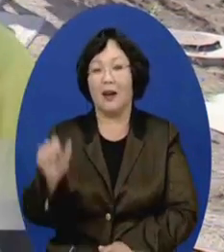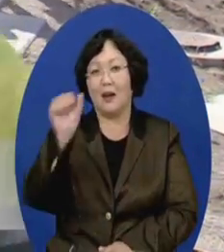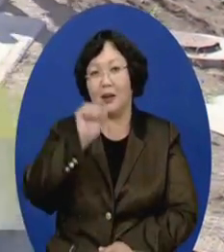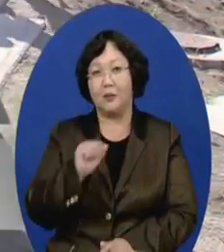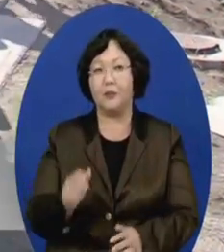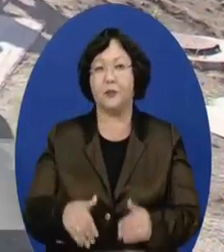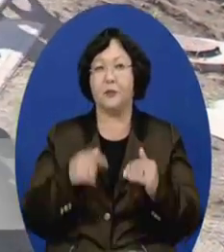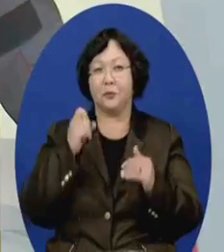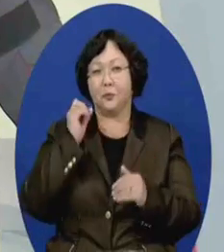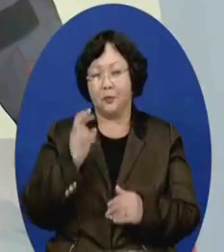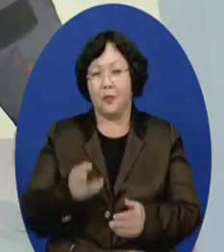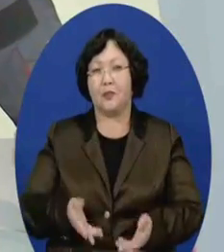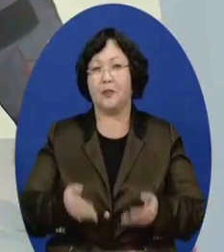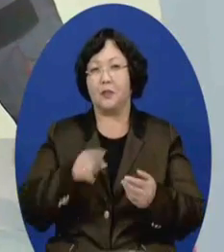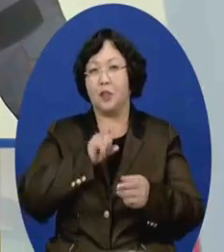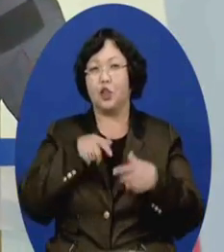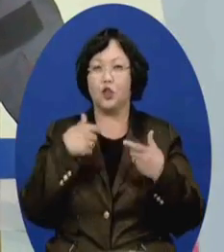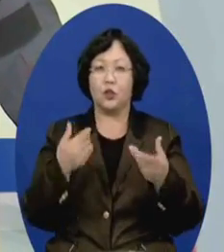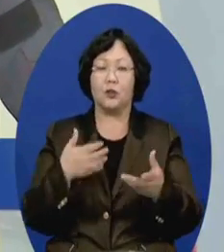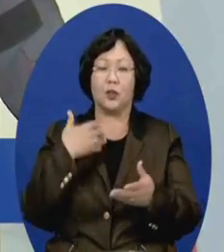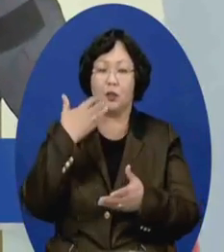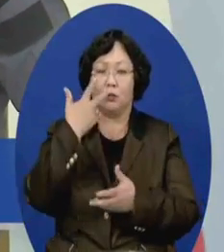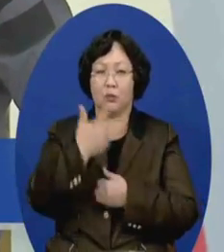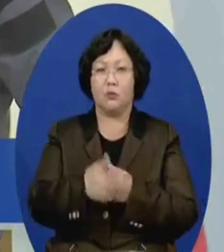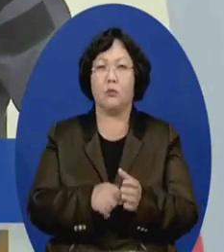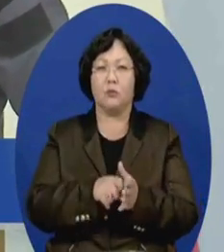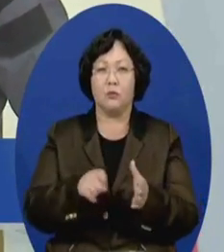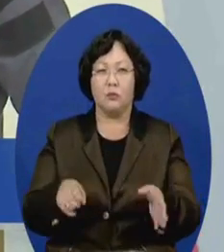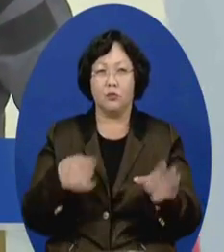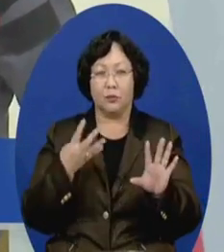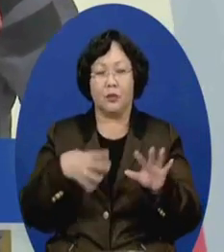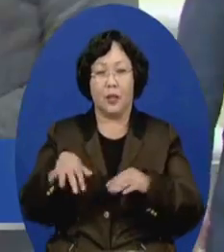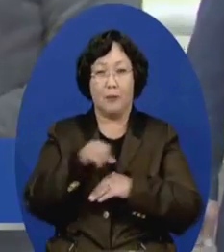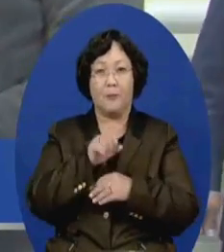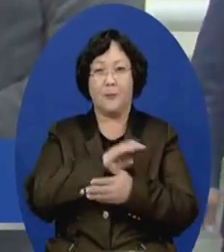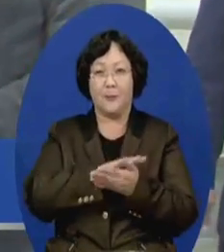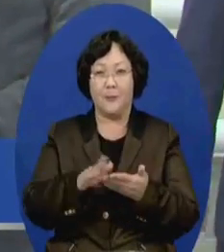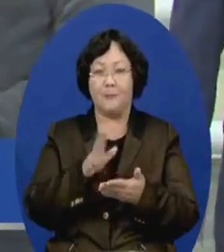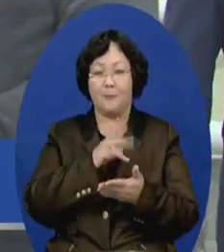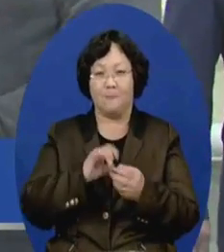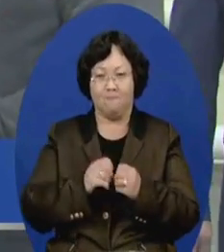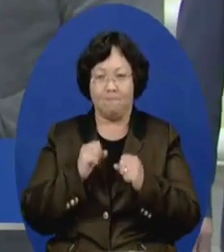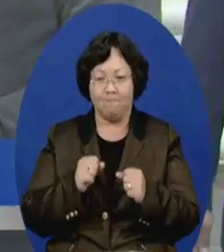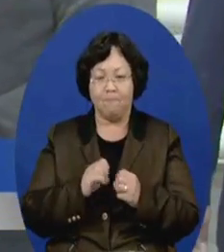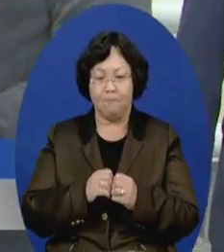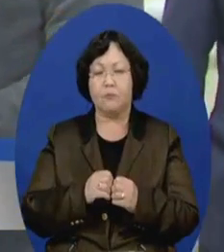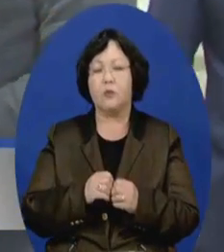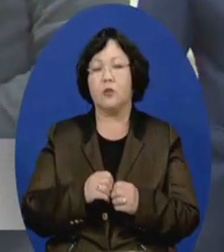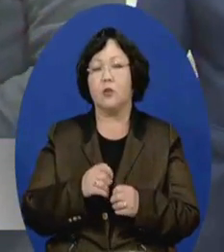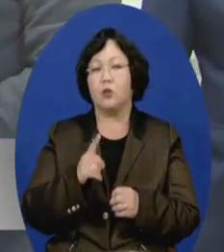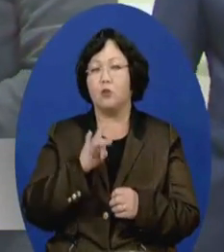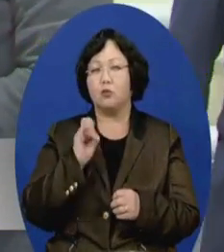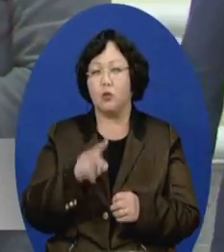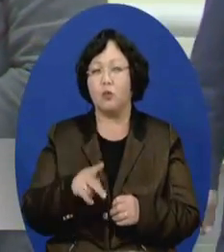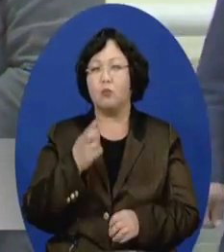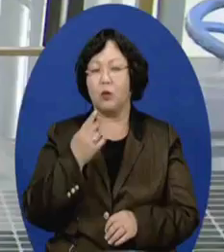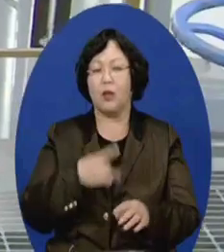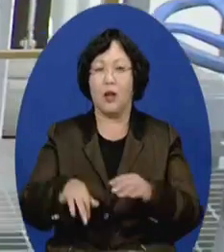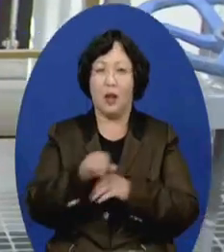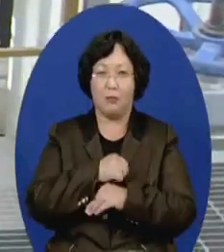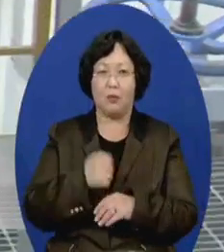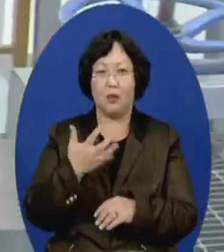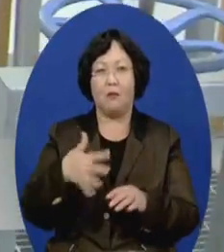Азийн хөгжлийн банкны хөнгөлтөө зээлээр ирэх 3 жилд 9 аймагт шин цэвэрлэх байгууламж барина. Үүнээс энэ жил Хөвсгөл, Булган гэх 5